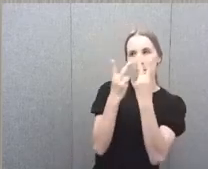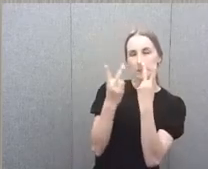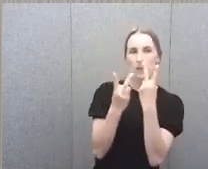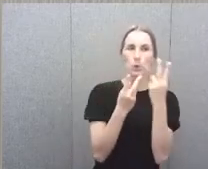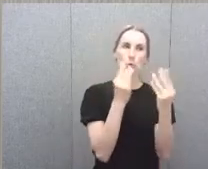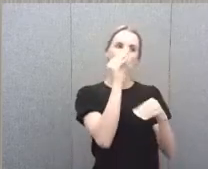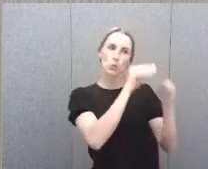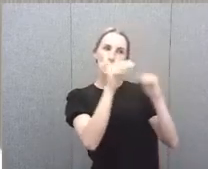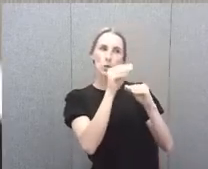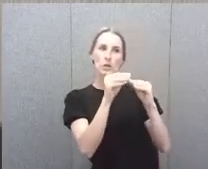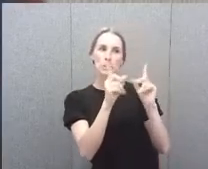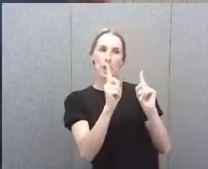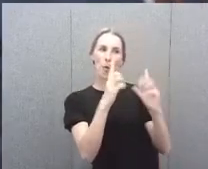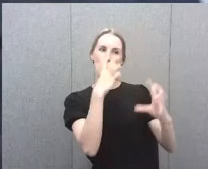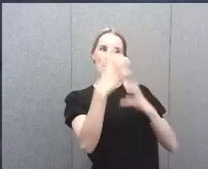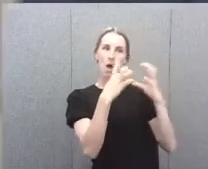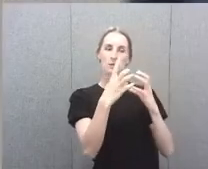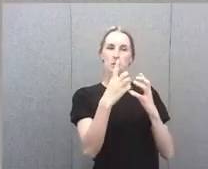пути. Большое спасибо.